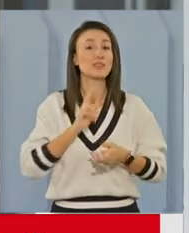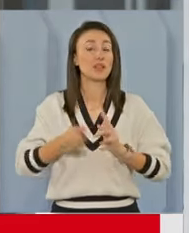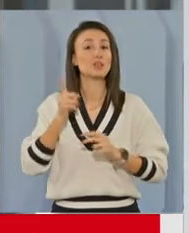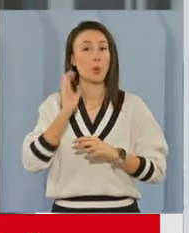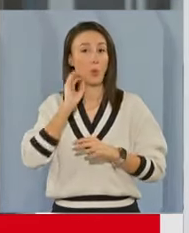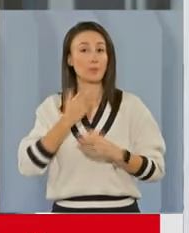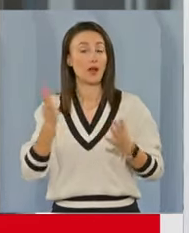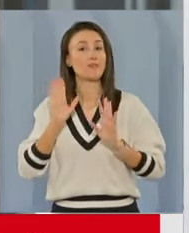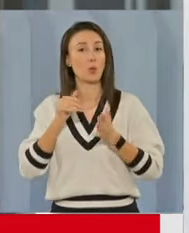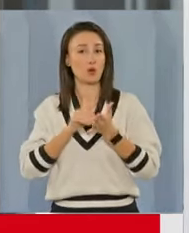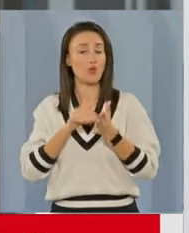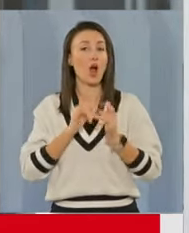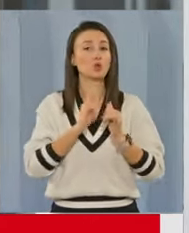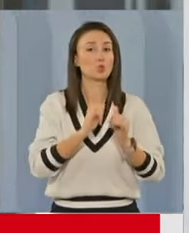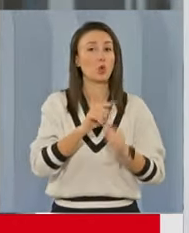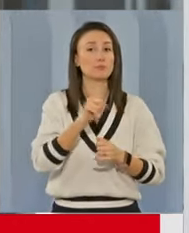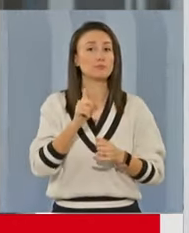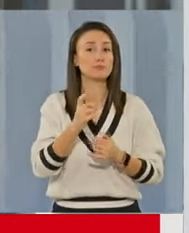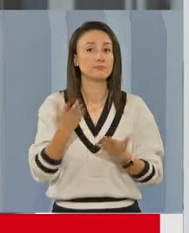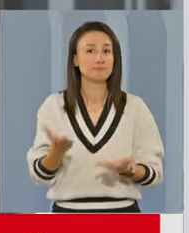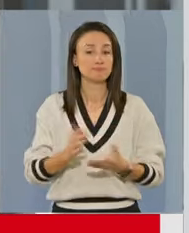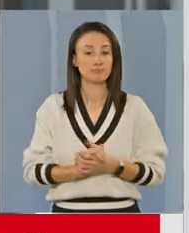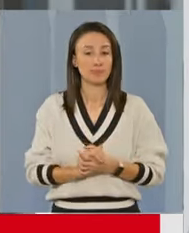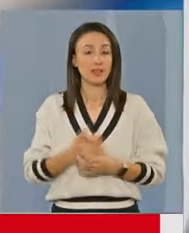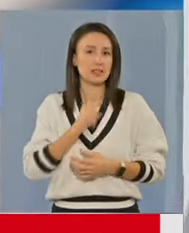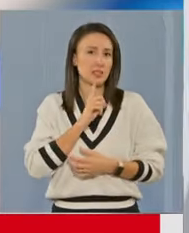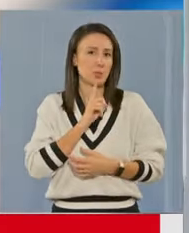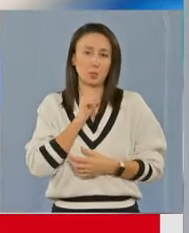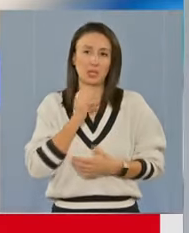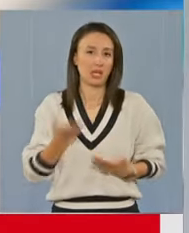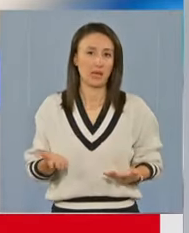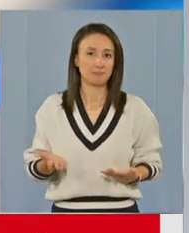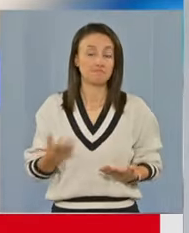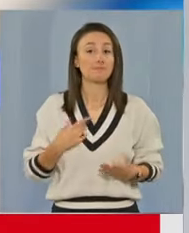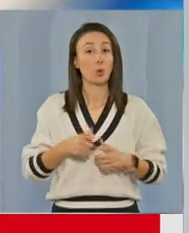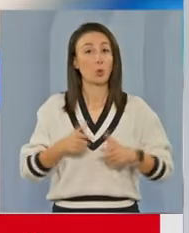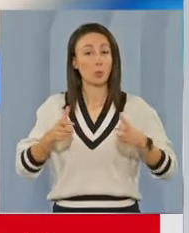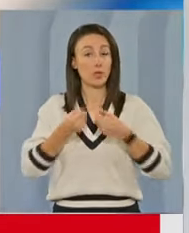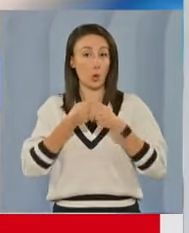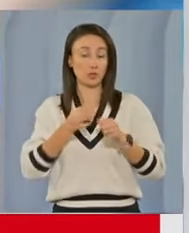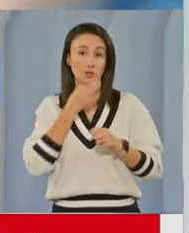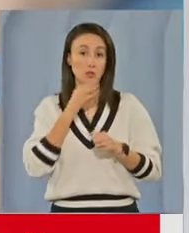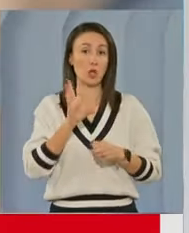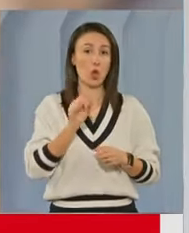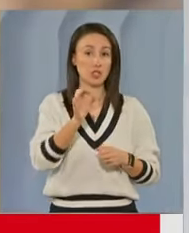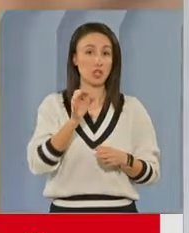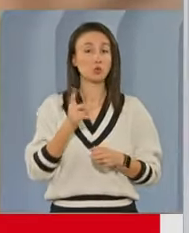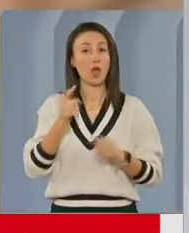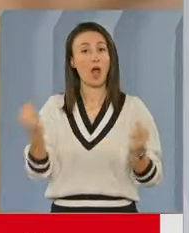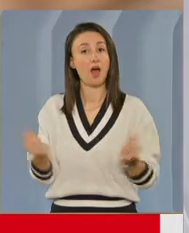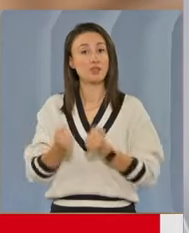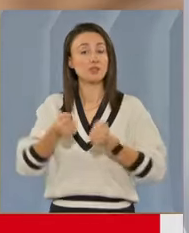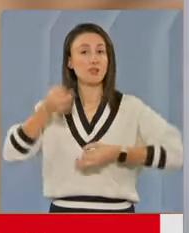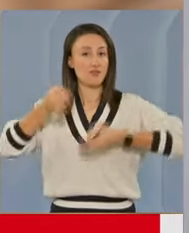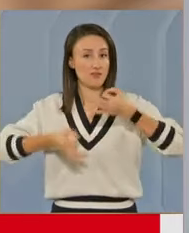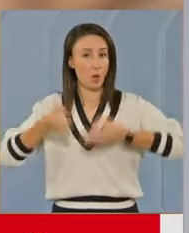acești oameni care aveau nevoie de ajutor e simplu nicăieri ă Curtea de Conturi a spus că 90% dintre activitățile de